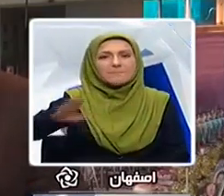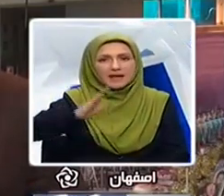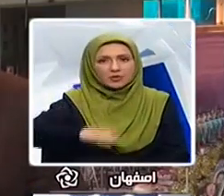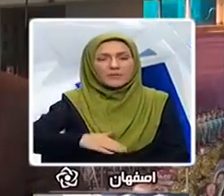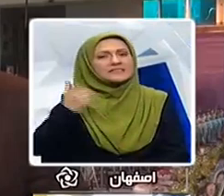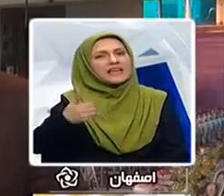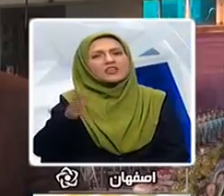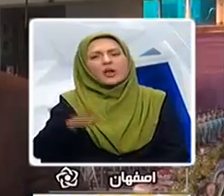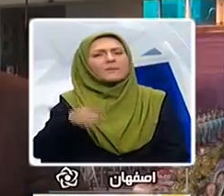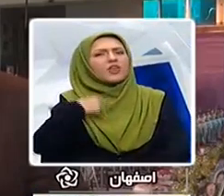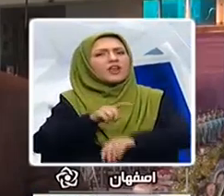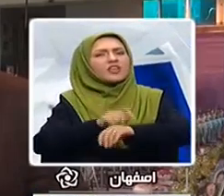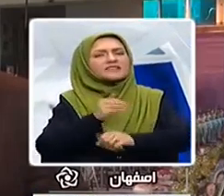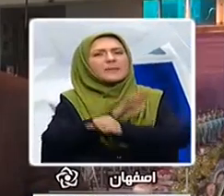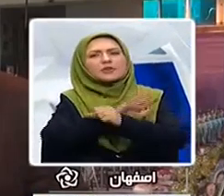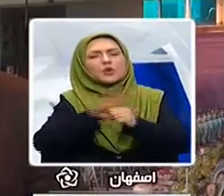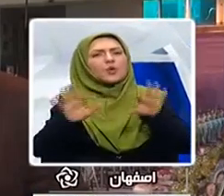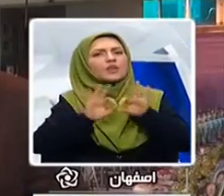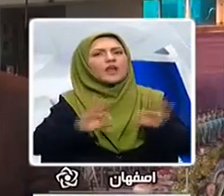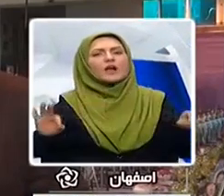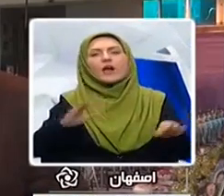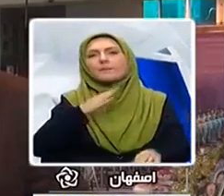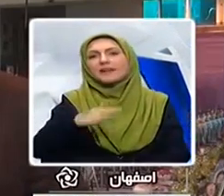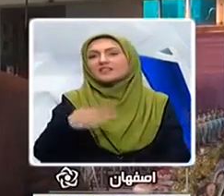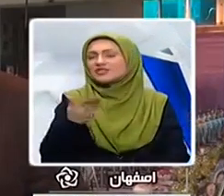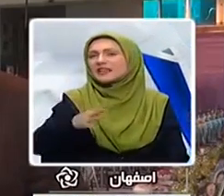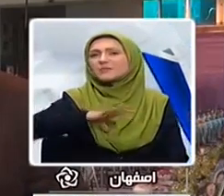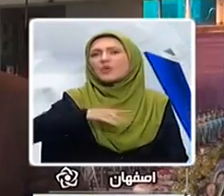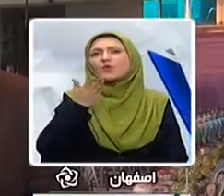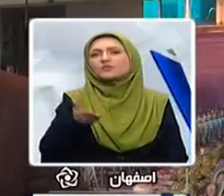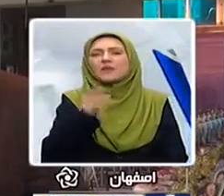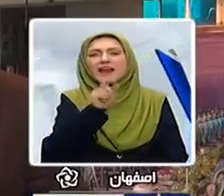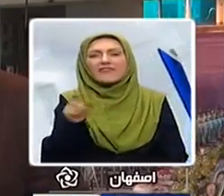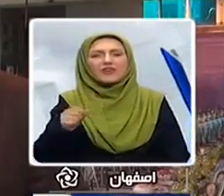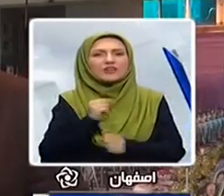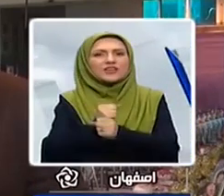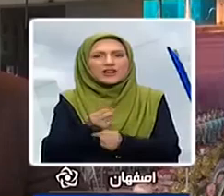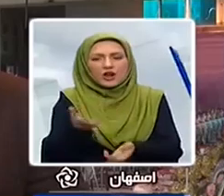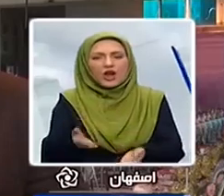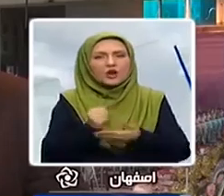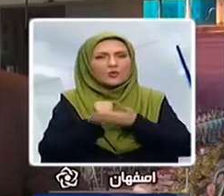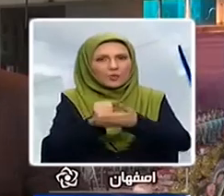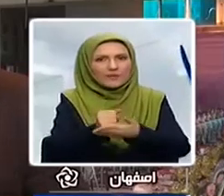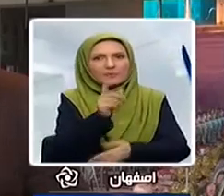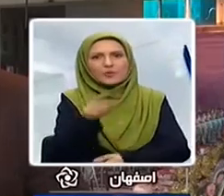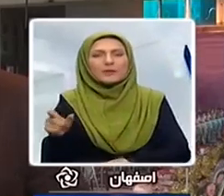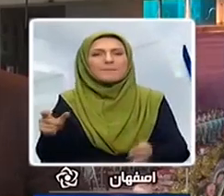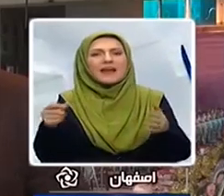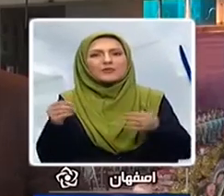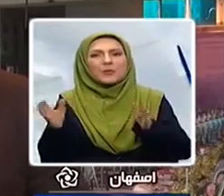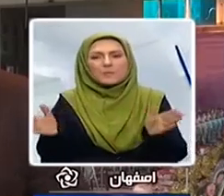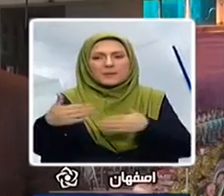خوشا بر احوال کسانی که در این راه بهشتی قدم برمی دارند تا در ماه خدا